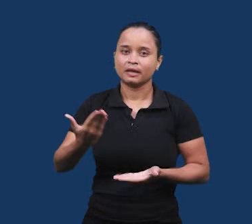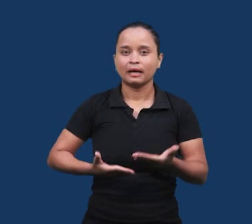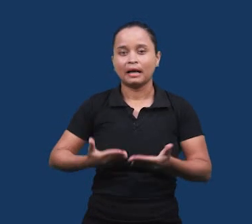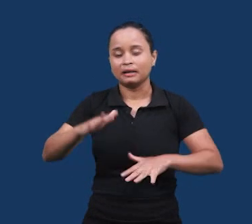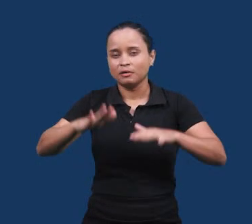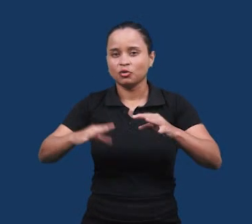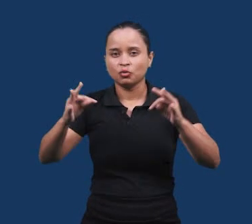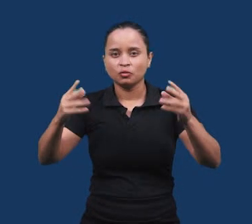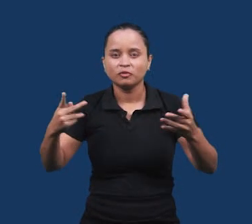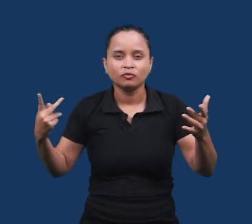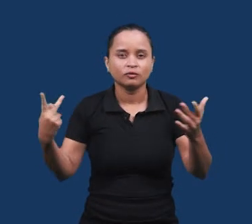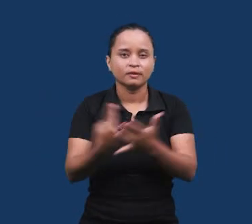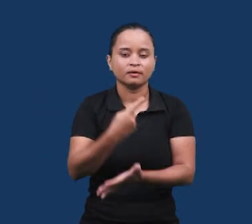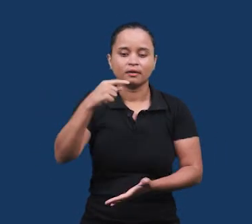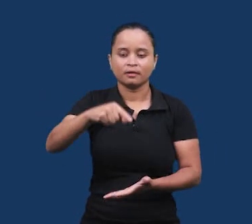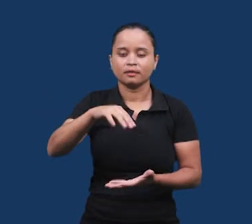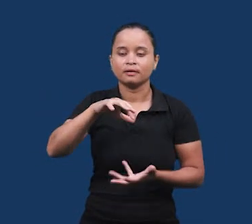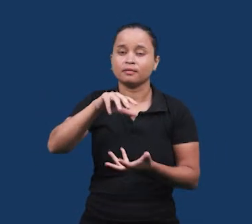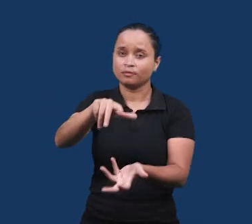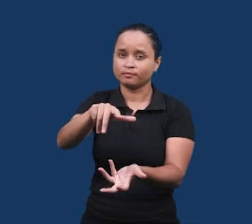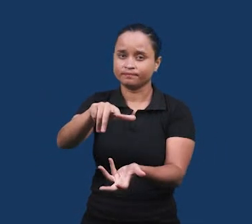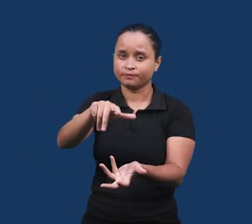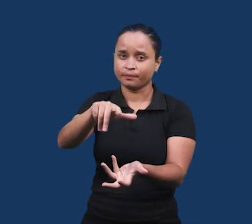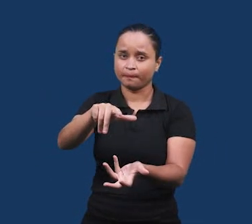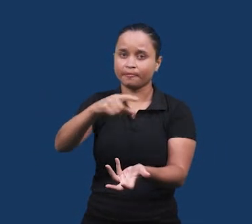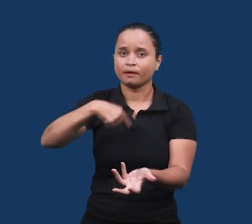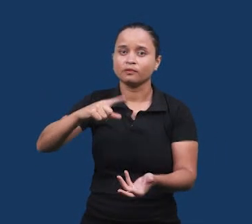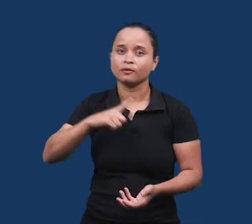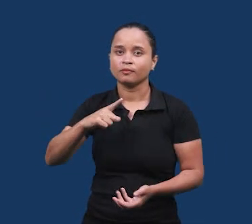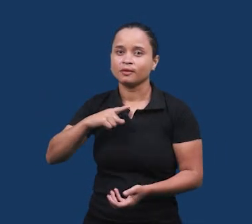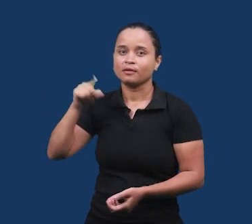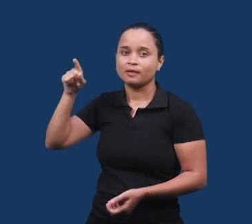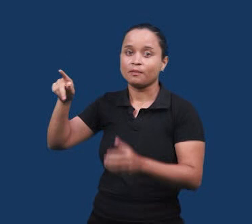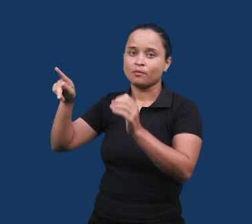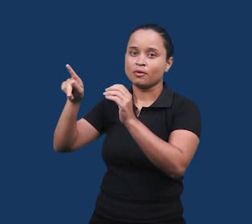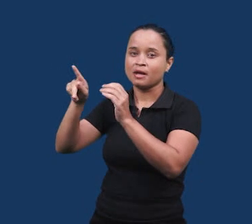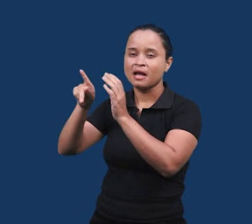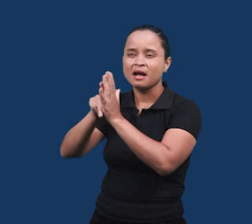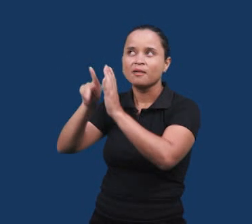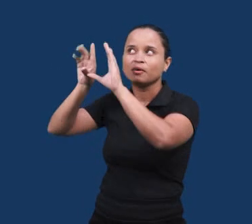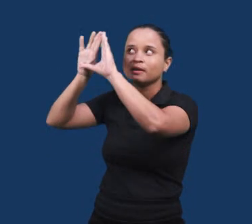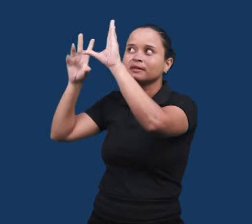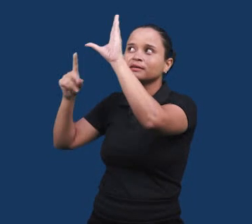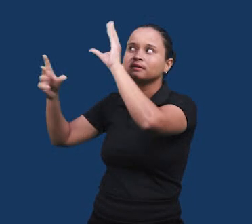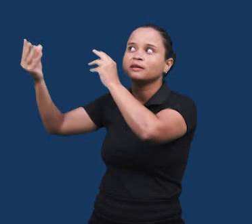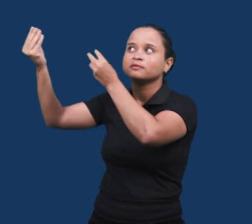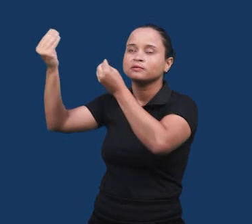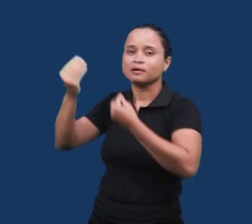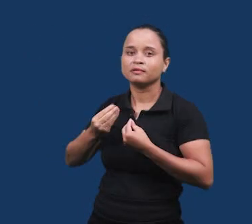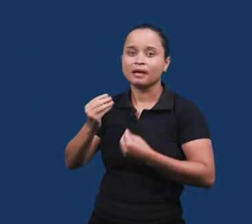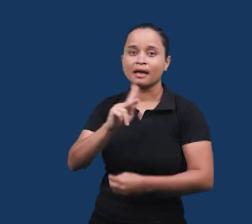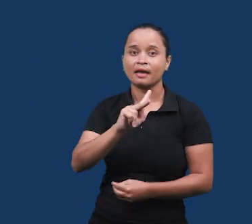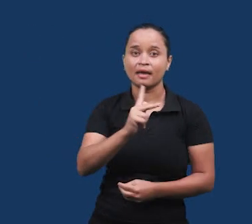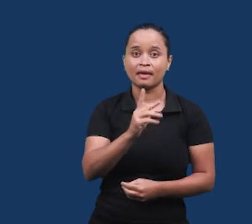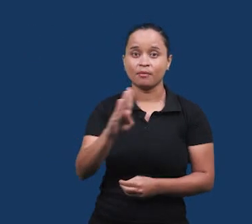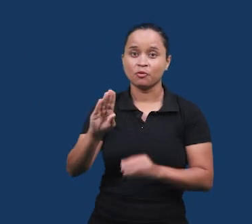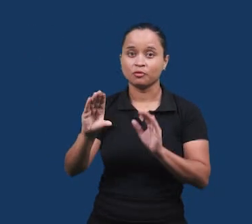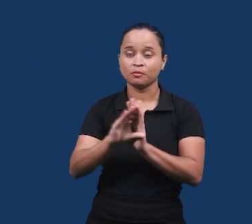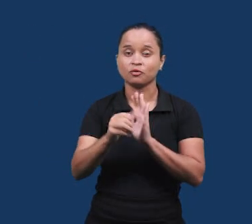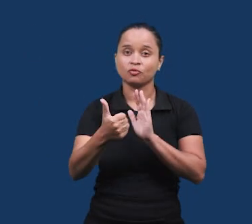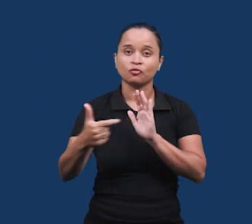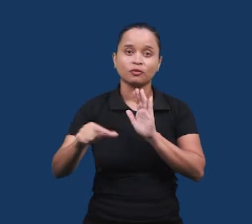qui peut se passer dans cette terre, dans ce temps. Nous avons reçu un royaume qui ne peut pas être ébranlé. Hébreux 12,